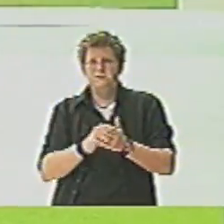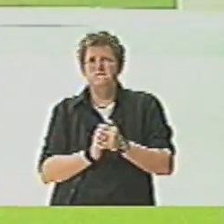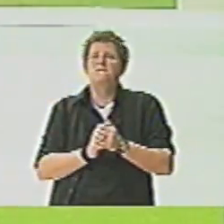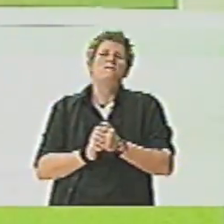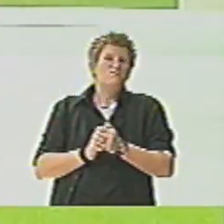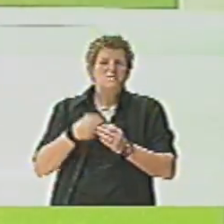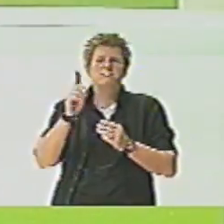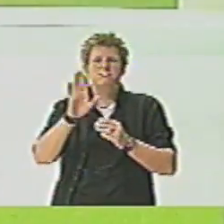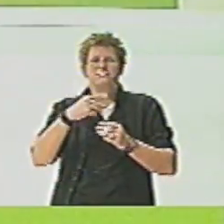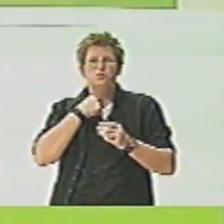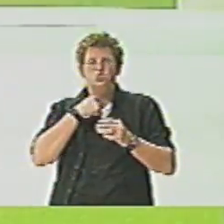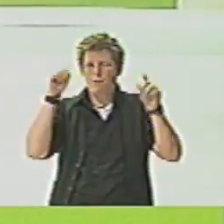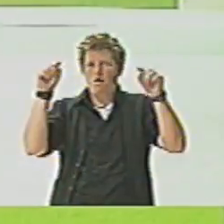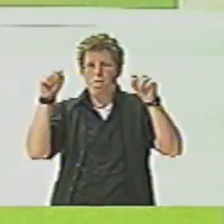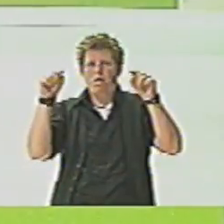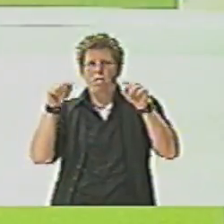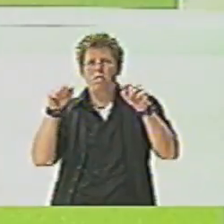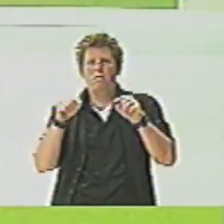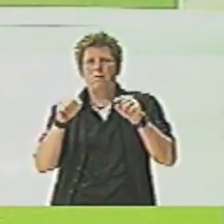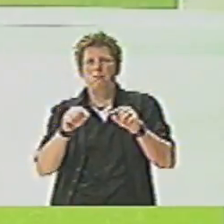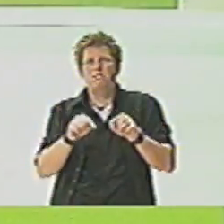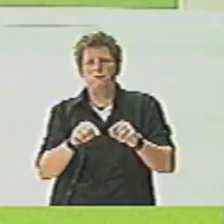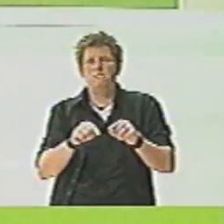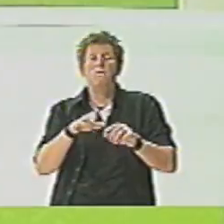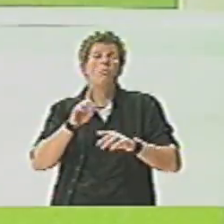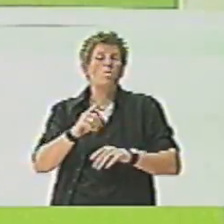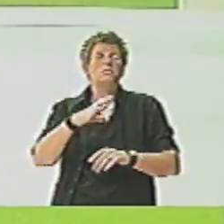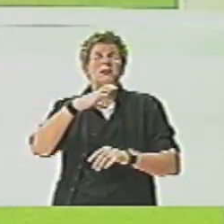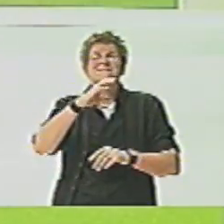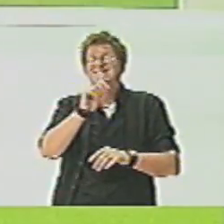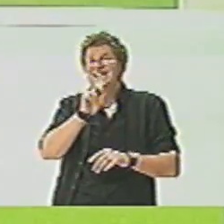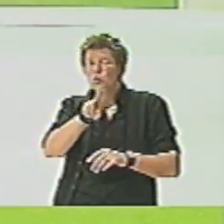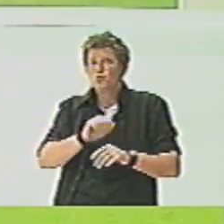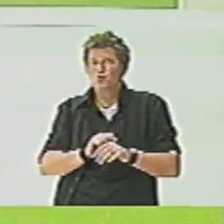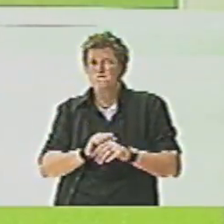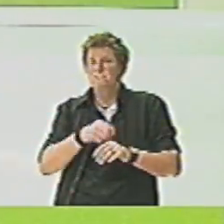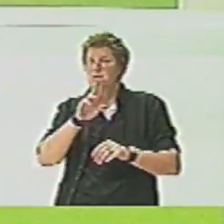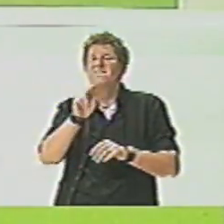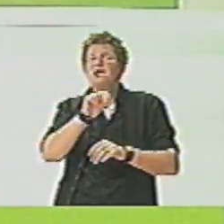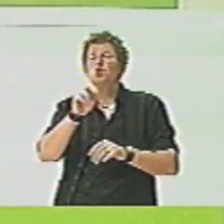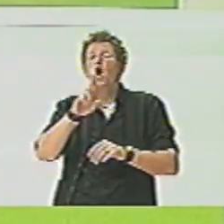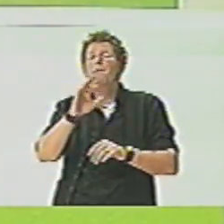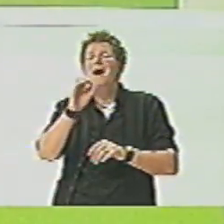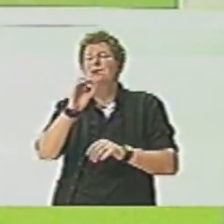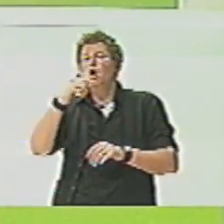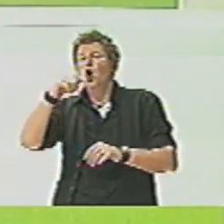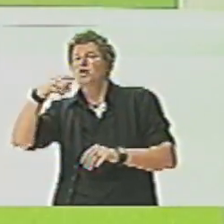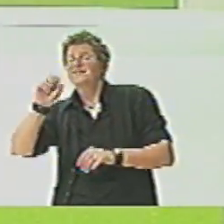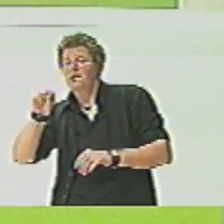wurden, deren Spitzenkandidat Norbert Röttgen wirklich keinen Fehler ausgelassen hat und die verdientermaßen in